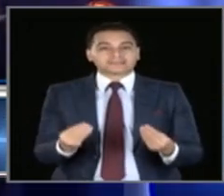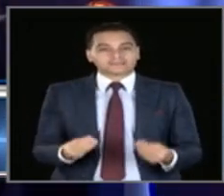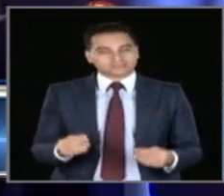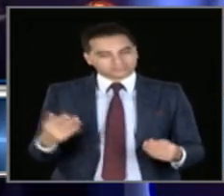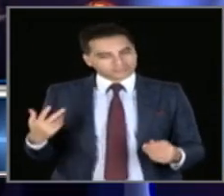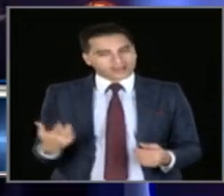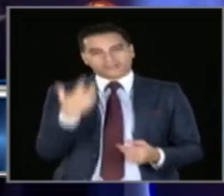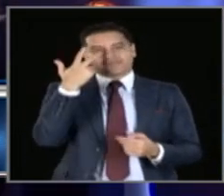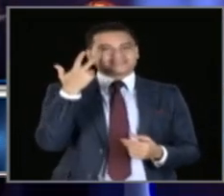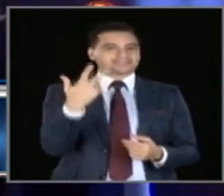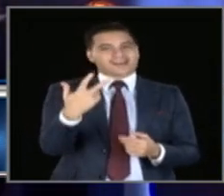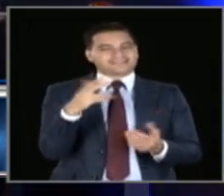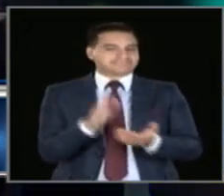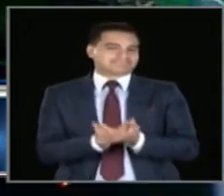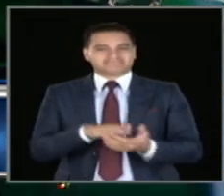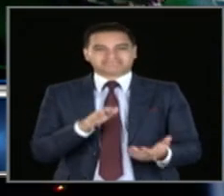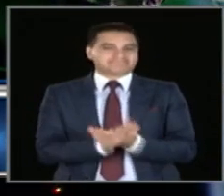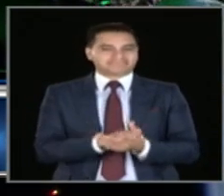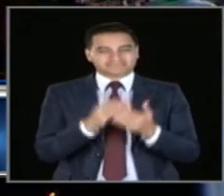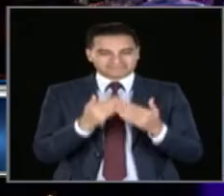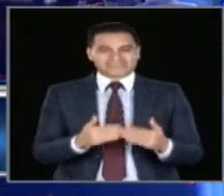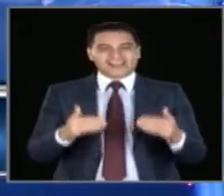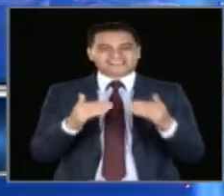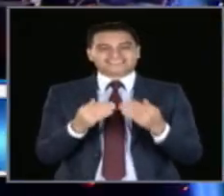الهدف الثالث. ثلاث أهداف.